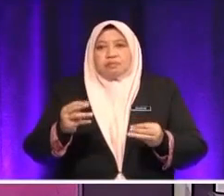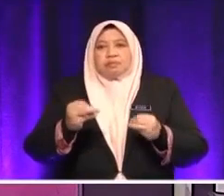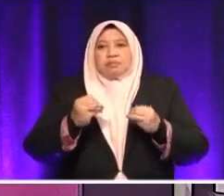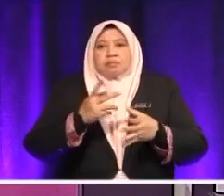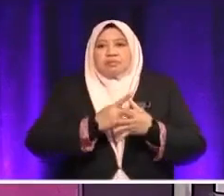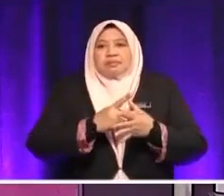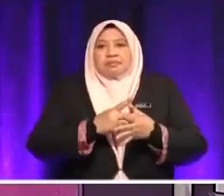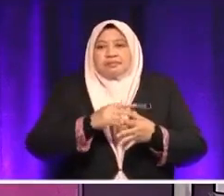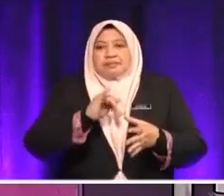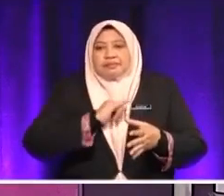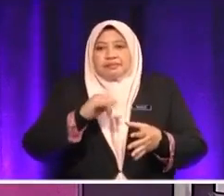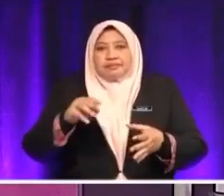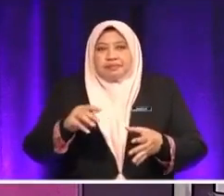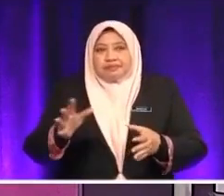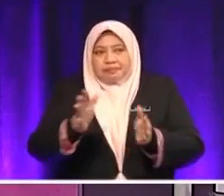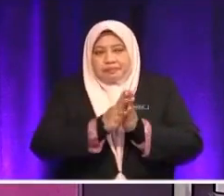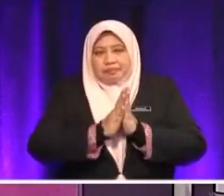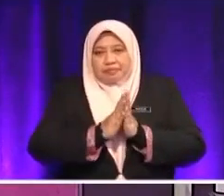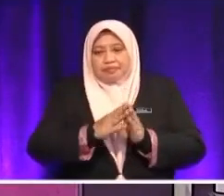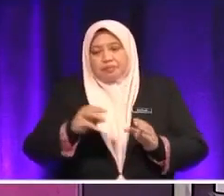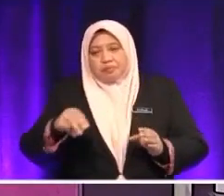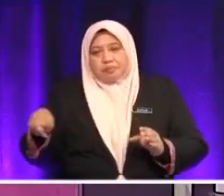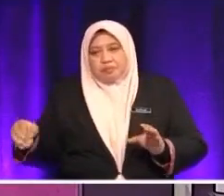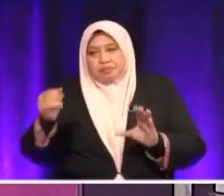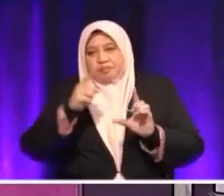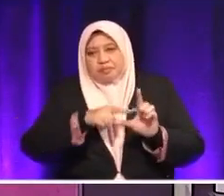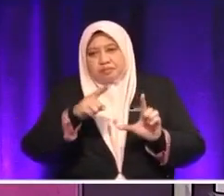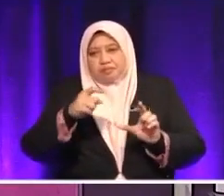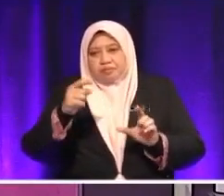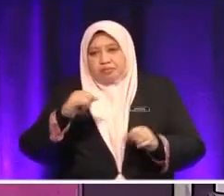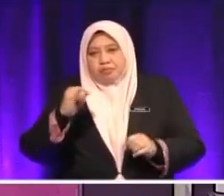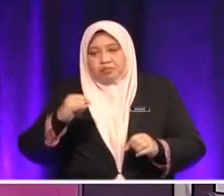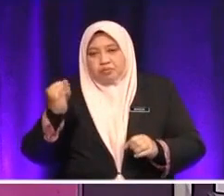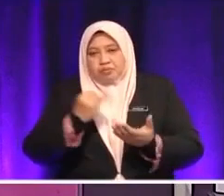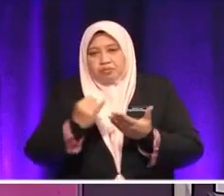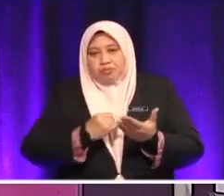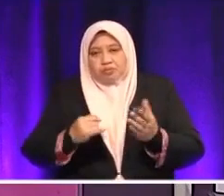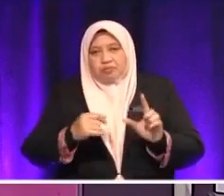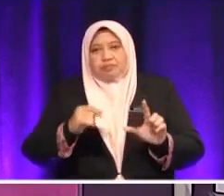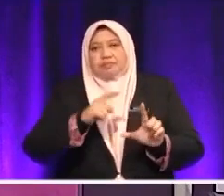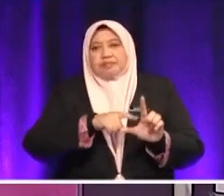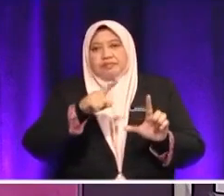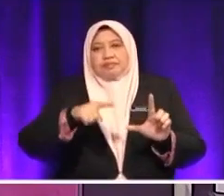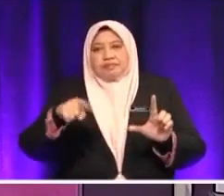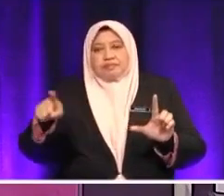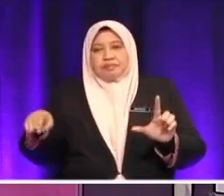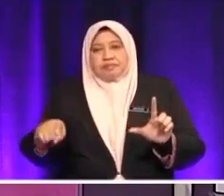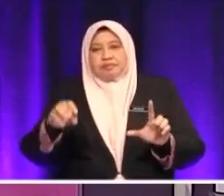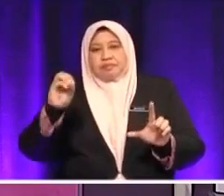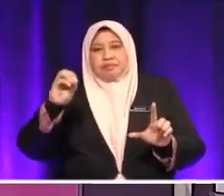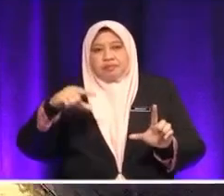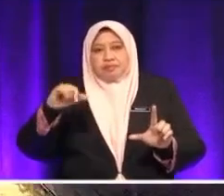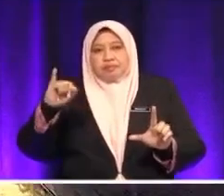rumah di studio cube melukis graf Oki berdasarkan data yang diberi sementara itu saya imbas kembali